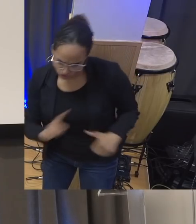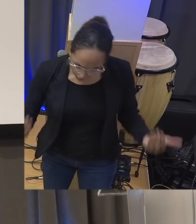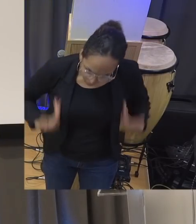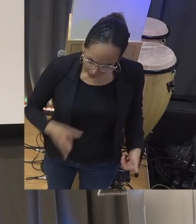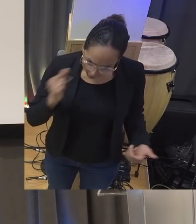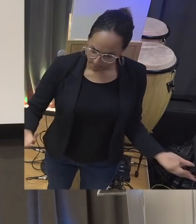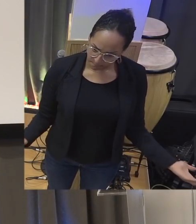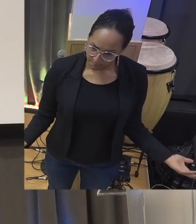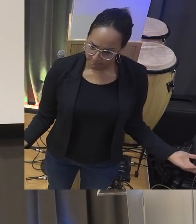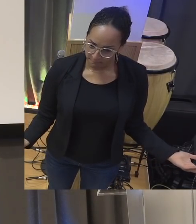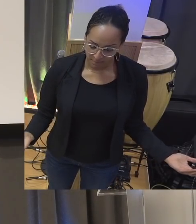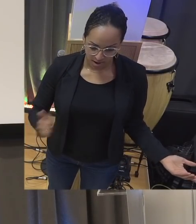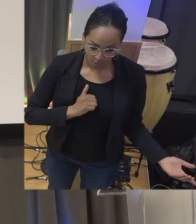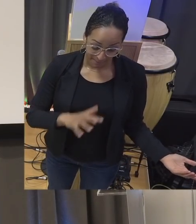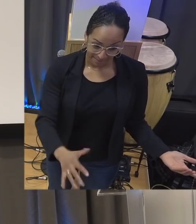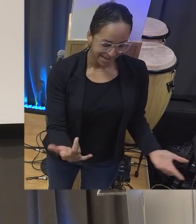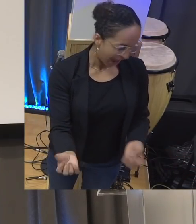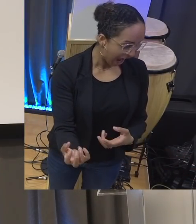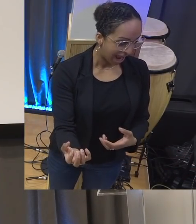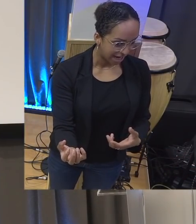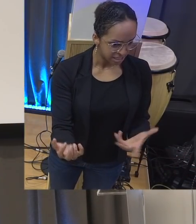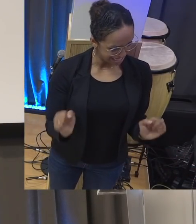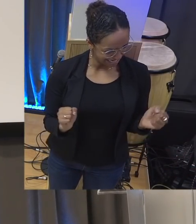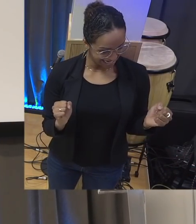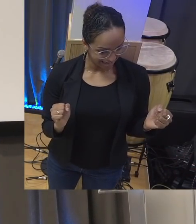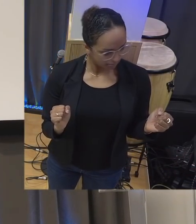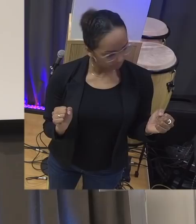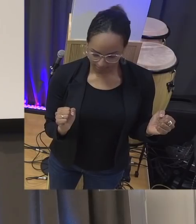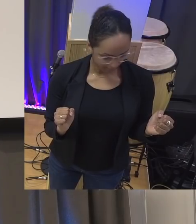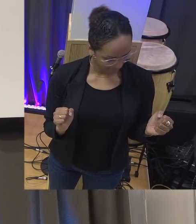Et je me suis retrouvé, moi, à lui demander pardon.